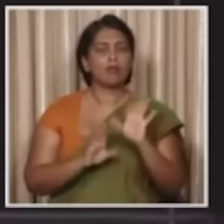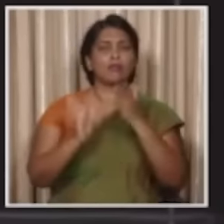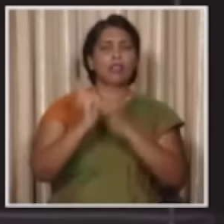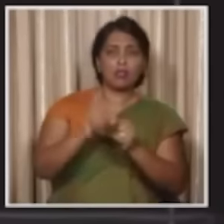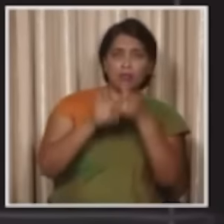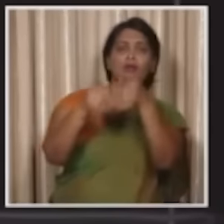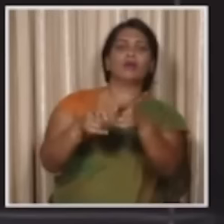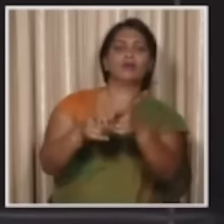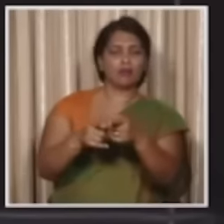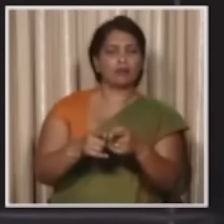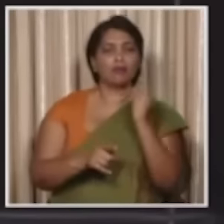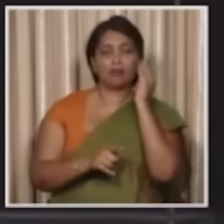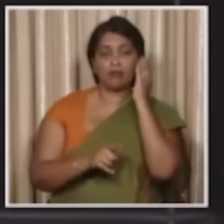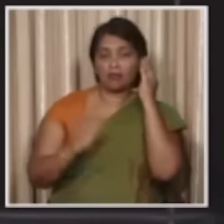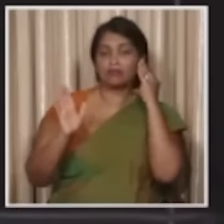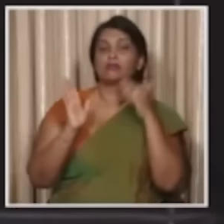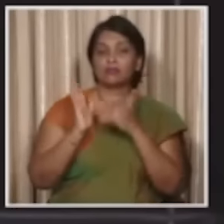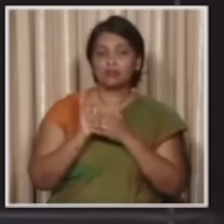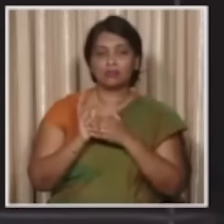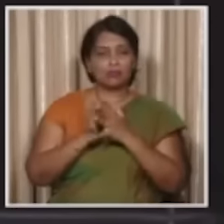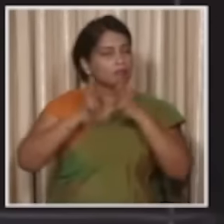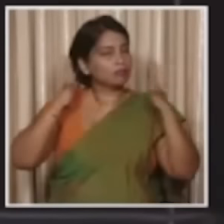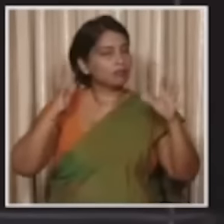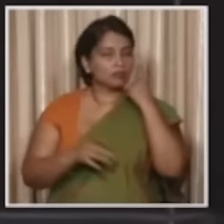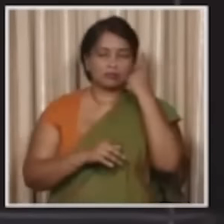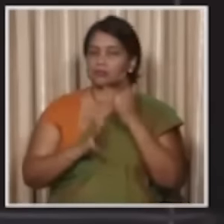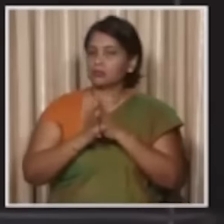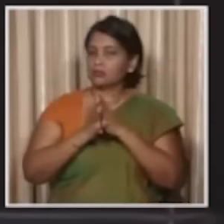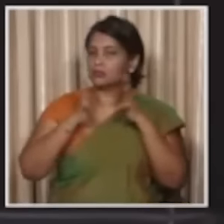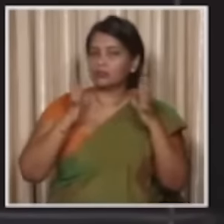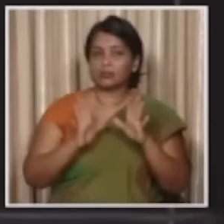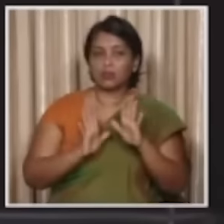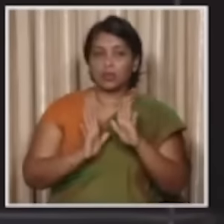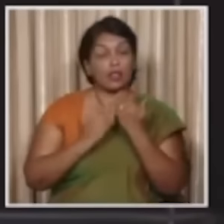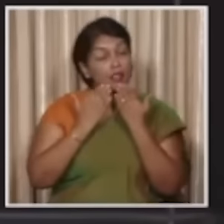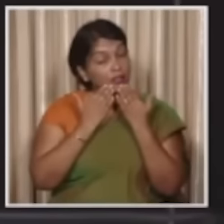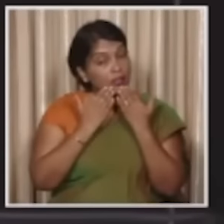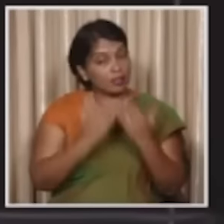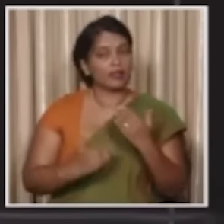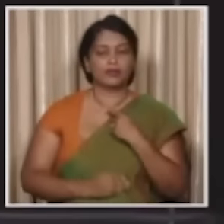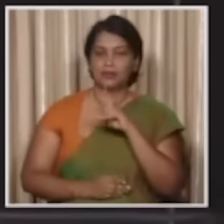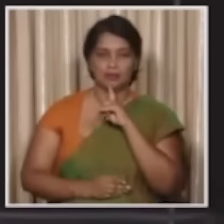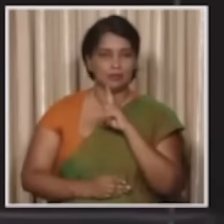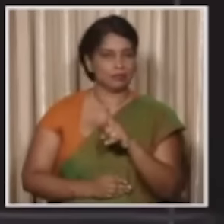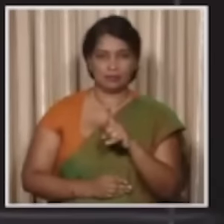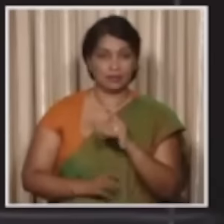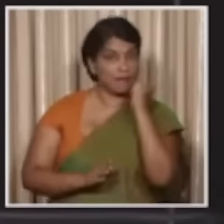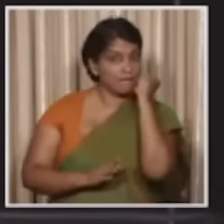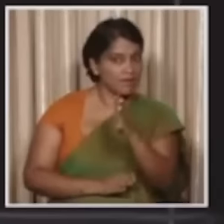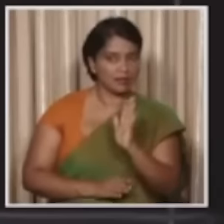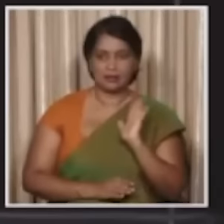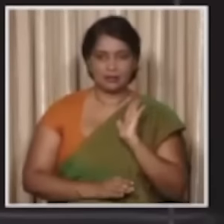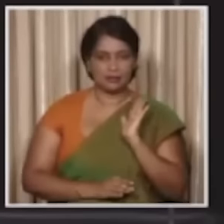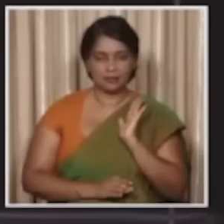ඔබතුමාද කියලා. මොකද කාතාවක් පිළිබඳ ඔබතුමාට තියෙන දැනුම මම හිතන්නේ ඒක මම මේ ස්තුතිපූර්වකෝ කියන්නේ අපහසට